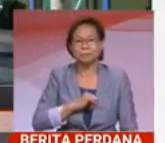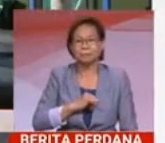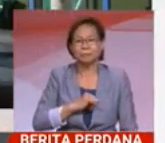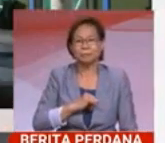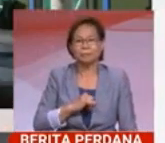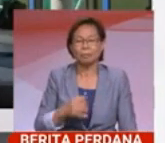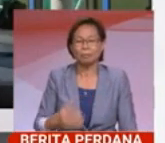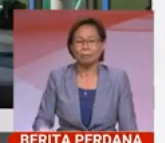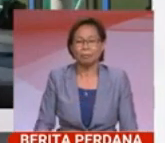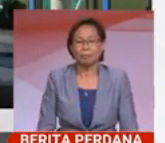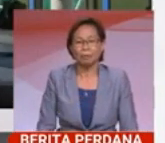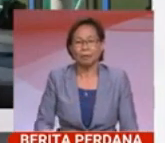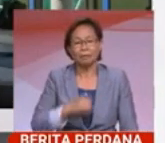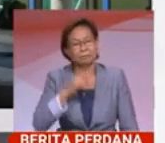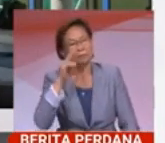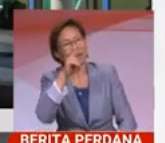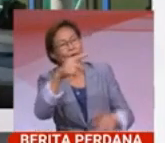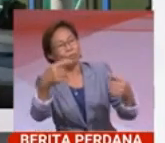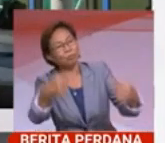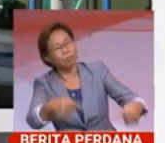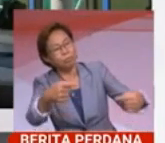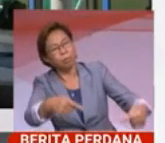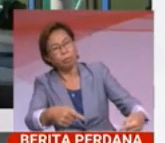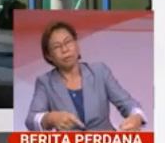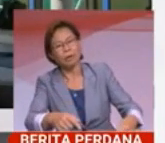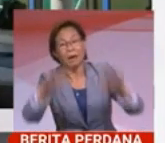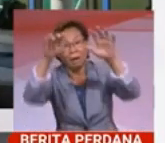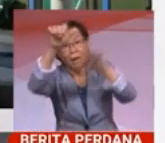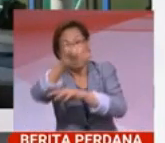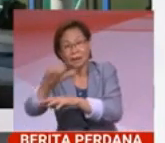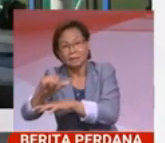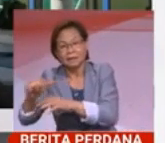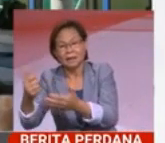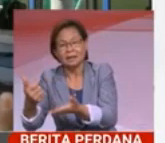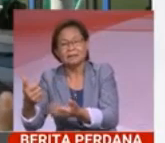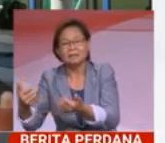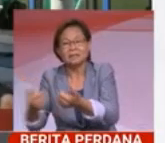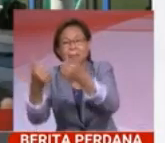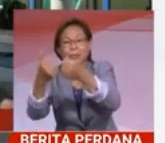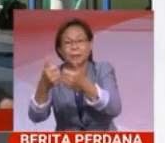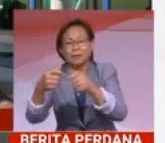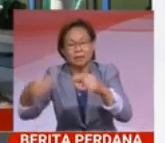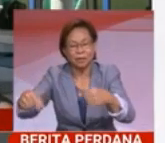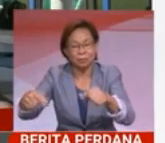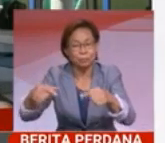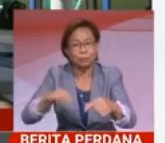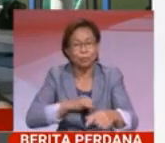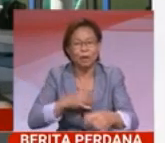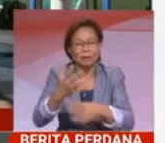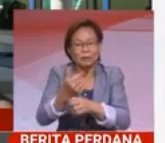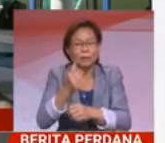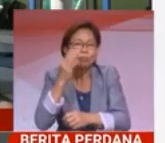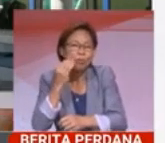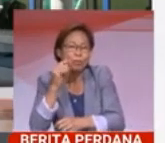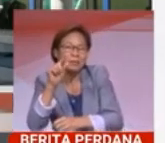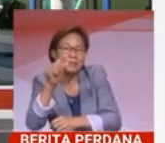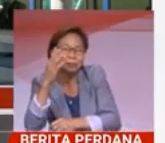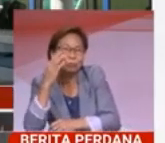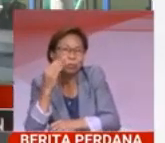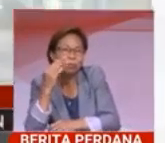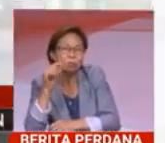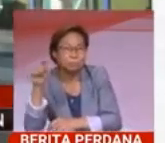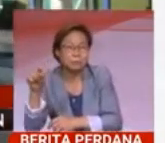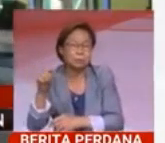pernah tinggal jurnal game terkecil kedua ramai smp di semua terdapat sedap aishite pengalaman yang